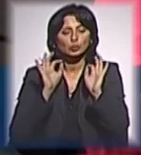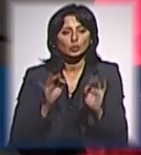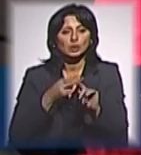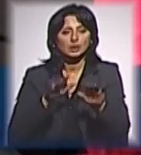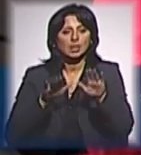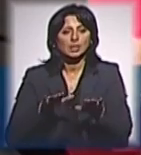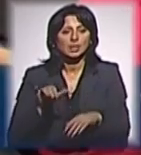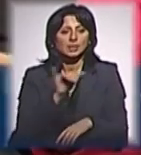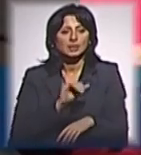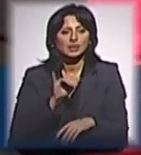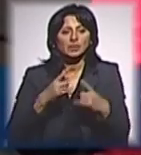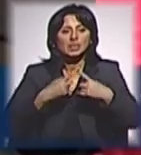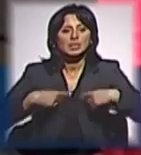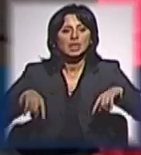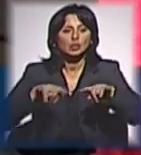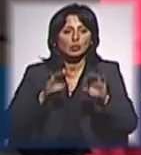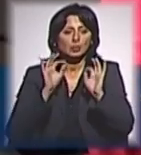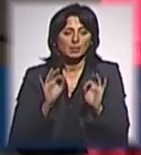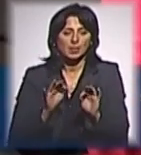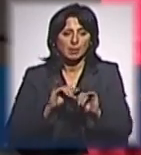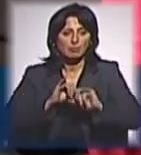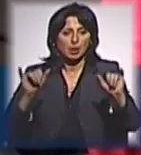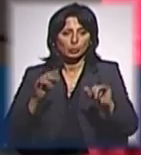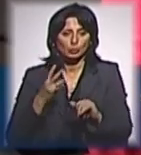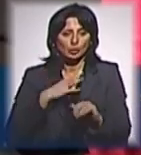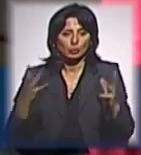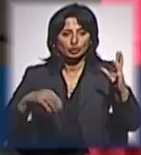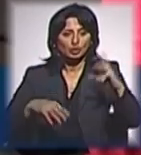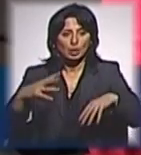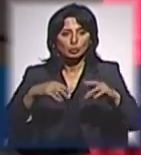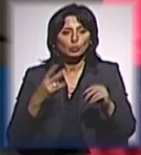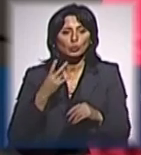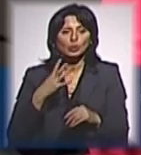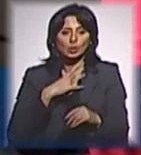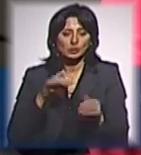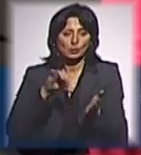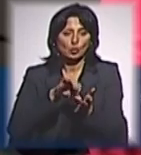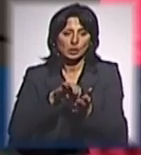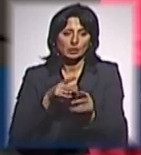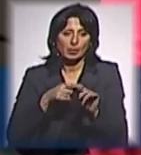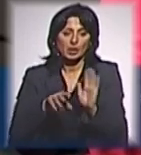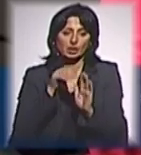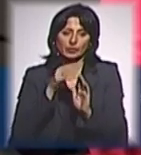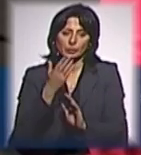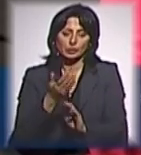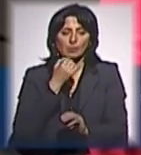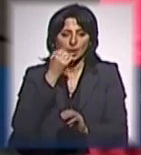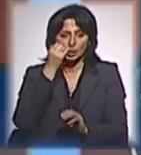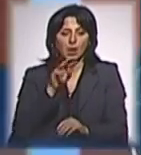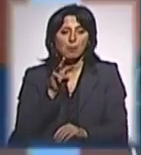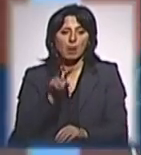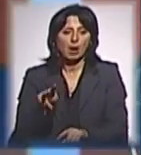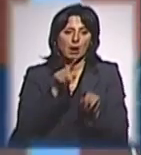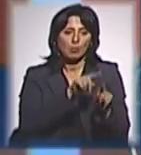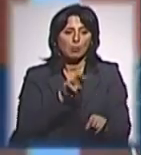ის ადგილია, სადაც საზოგადო ება მართლა ძალიან ფართოდ უნდა იყოს ჩართული და ფართოდ უნდა მონაწილეობდეს ამარჩევნებში. მამუკასთან